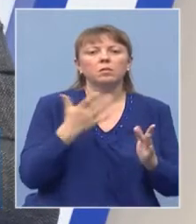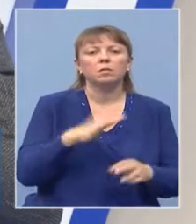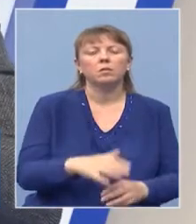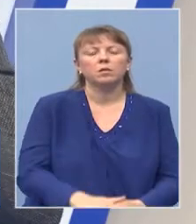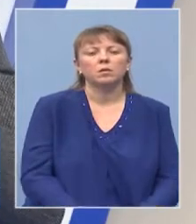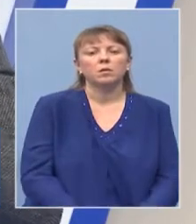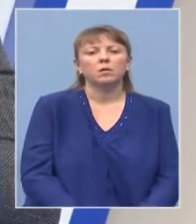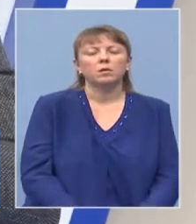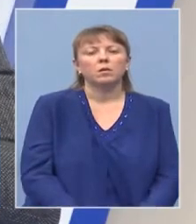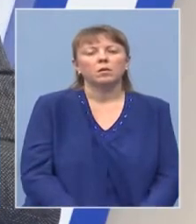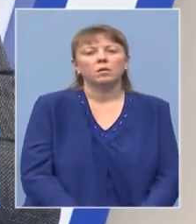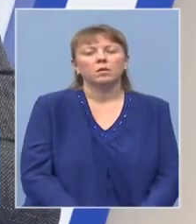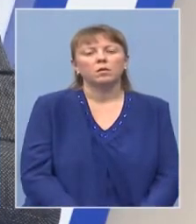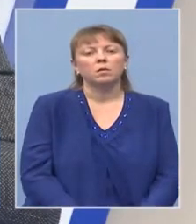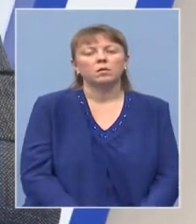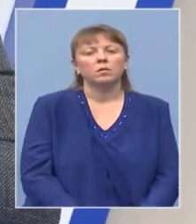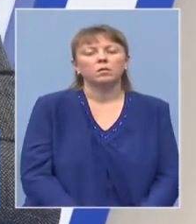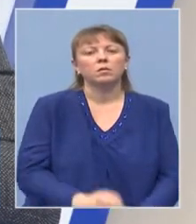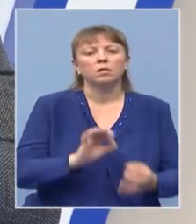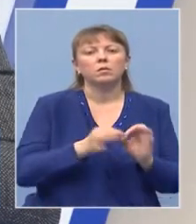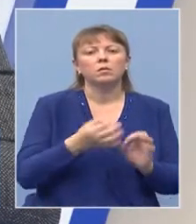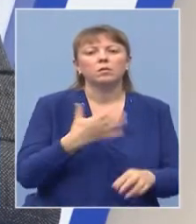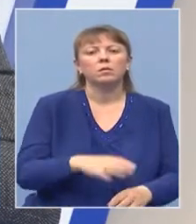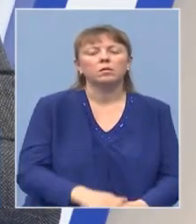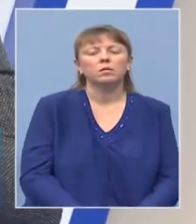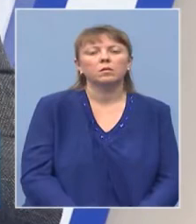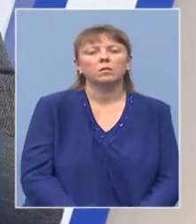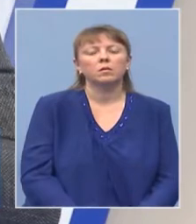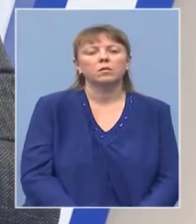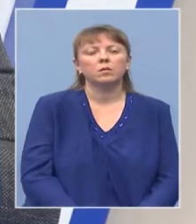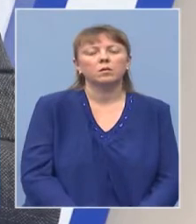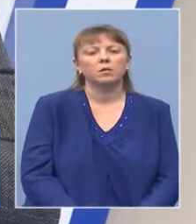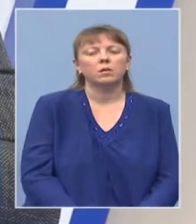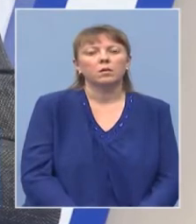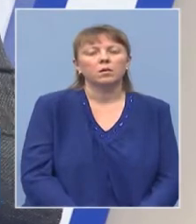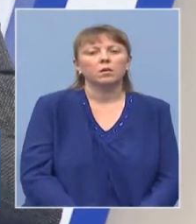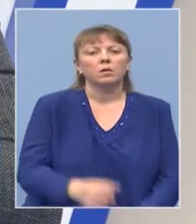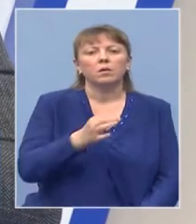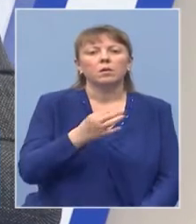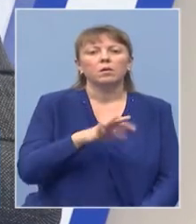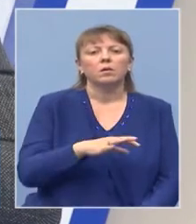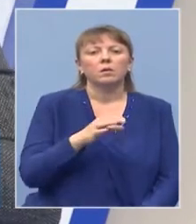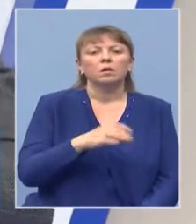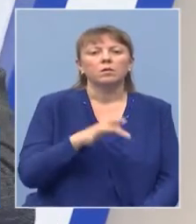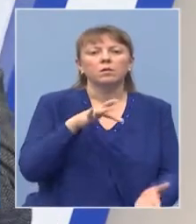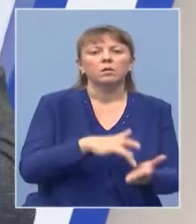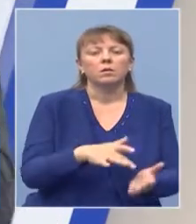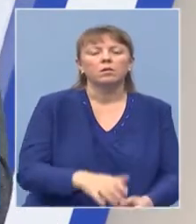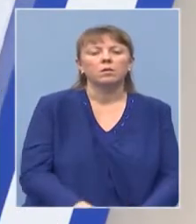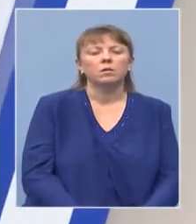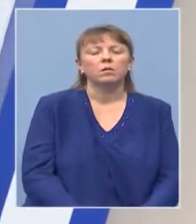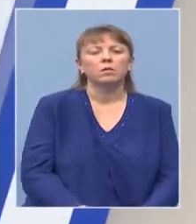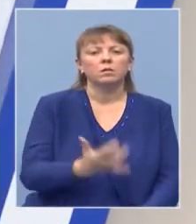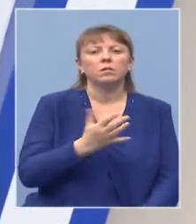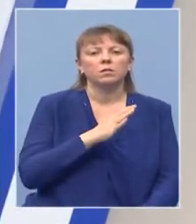Ну, и в целом, да, все-таки ситуация усложняется вдали от областного центра, будем так говорить. Вот насколько